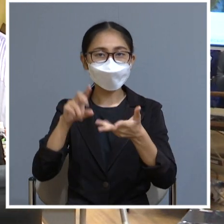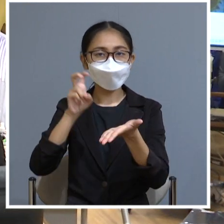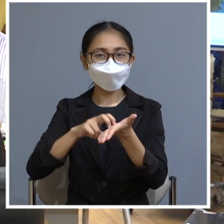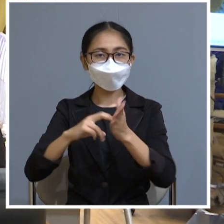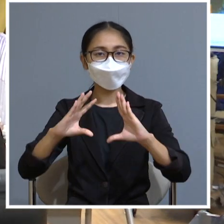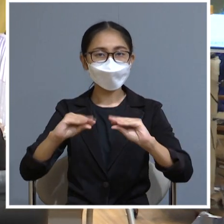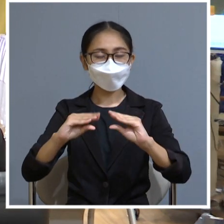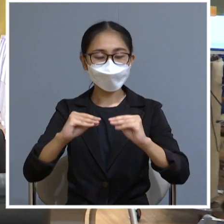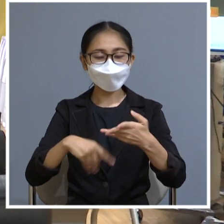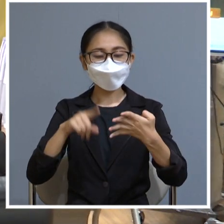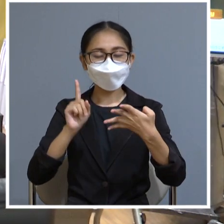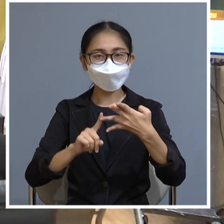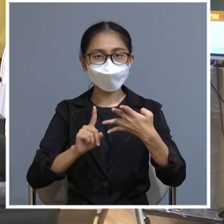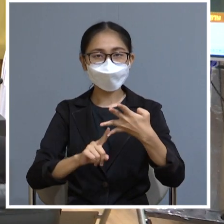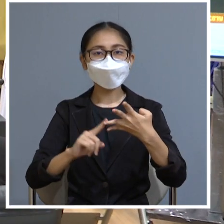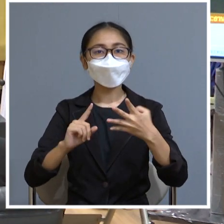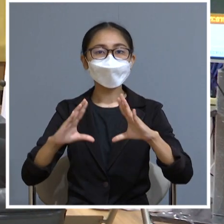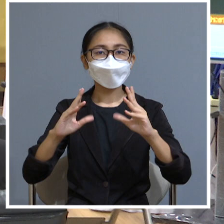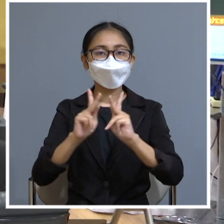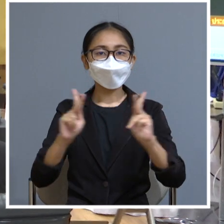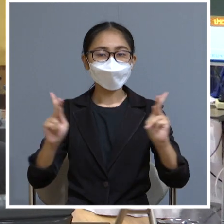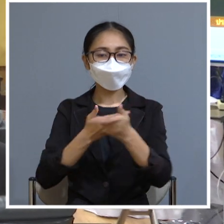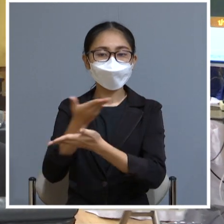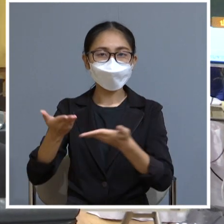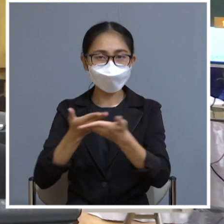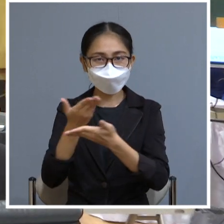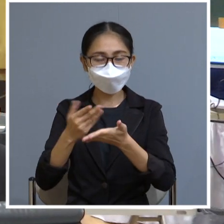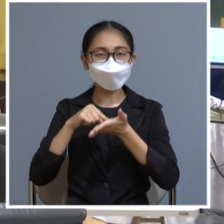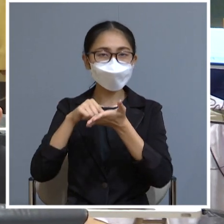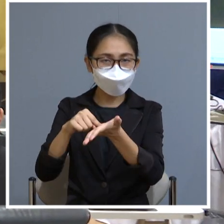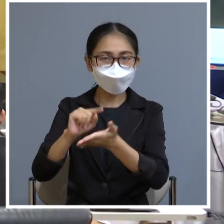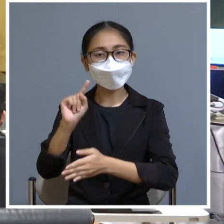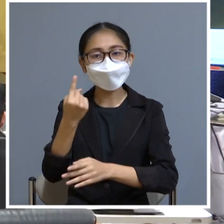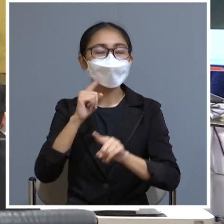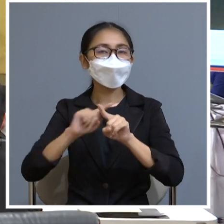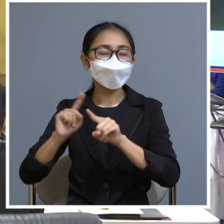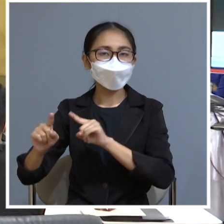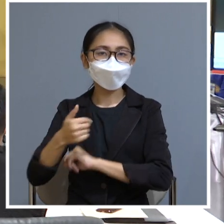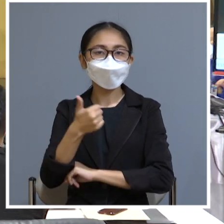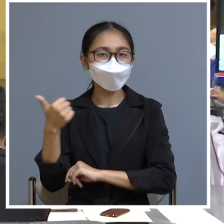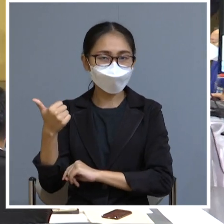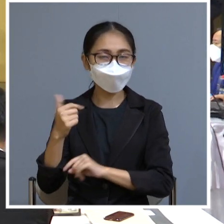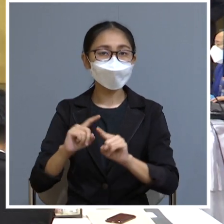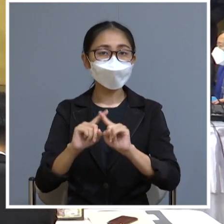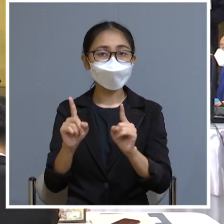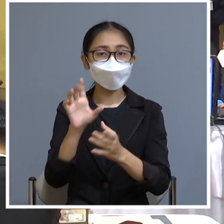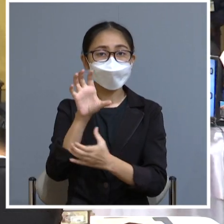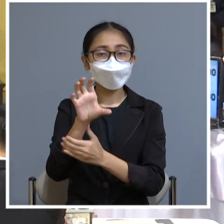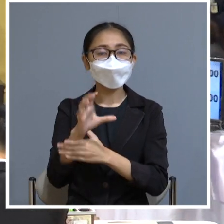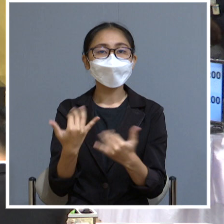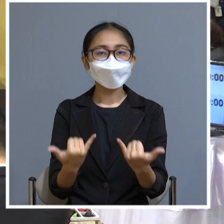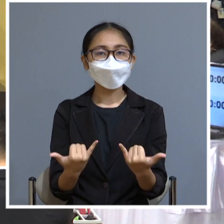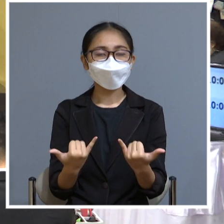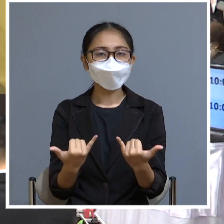ป chatกาปฤราเสร็แล้เรื่องที่ κάามปฤริณา เรื่องเสนื่ใหม่ เรื่องอื่นอื่นนะครัแต่วโดยที่กรมolia ภาินี้